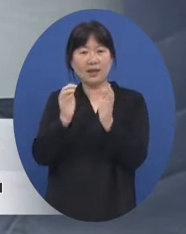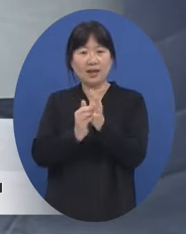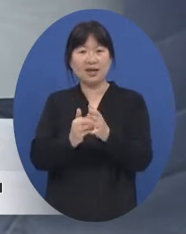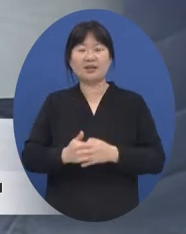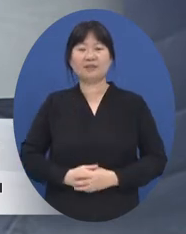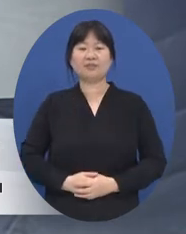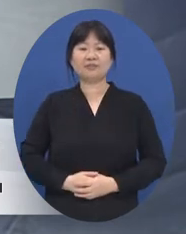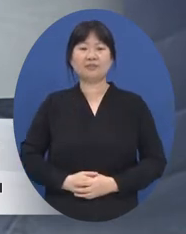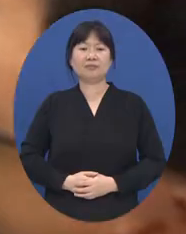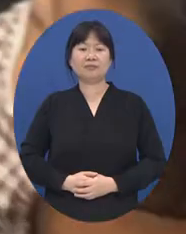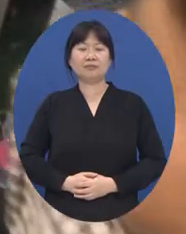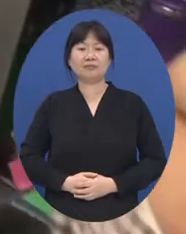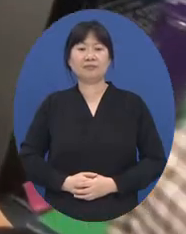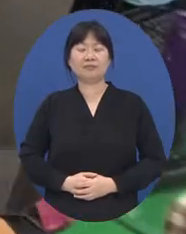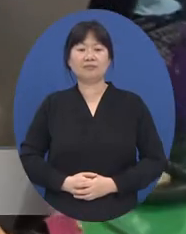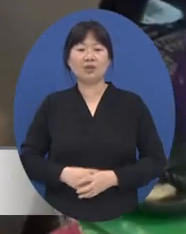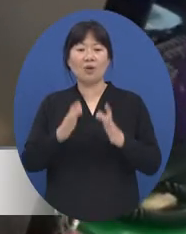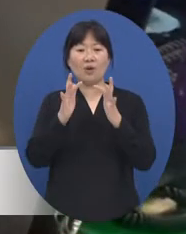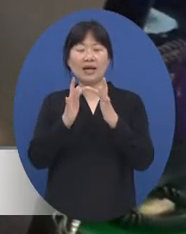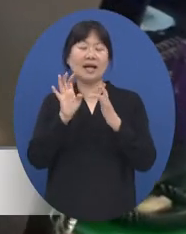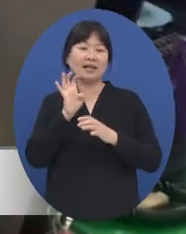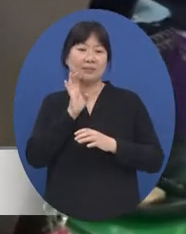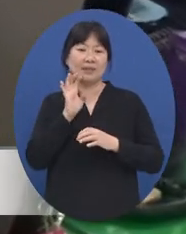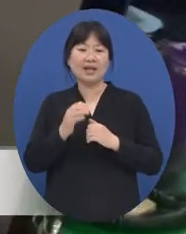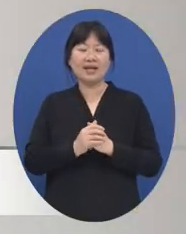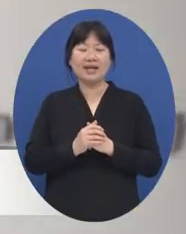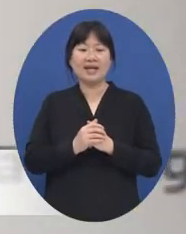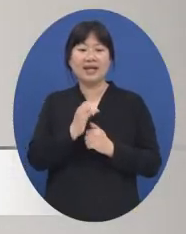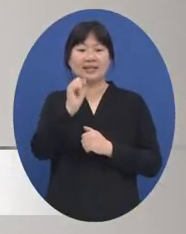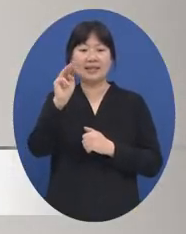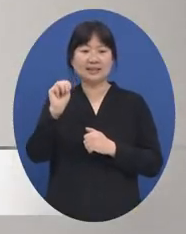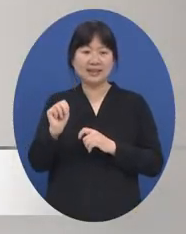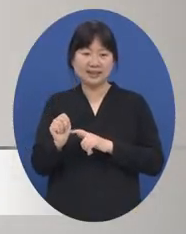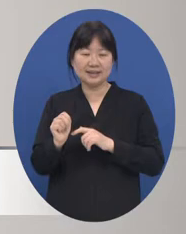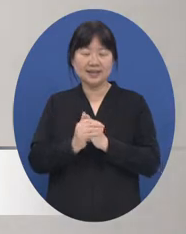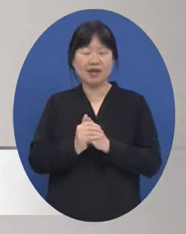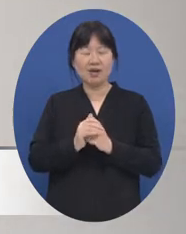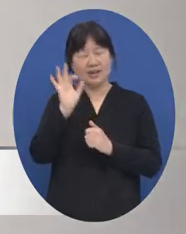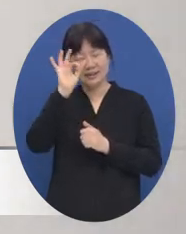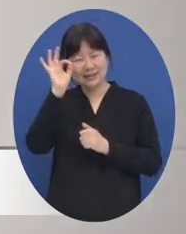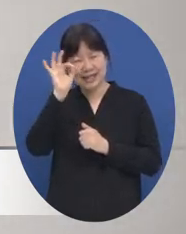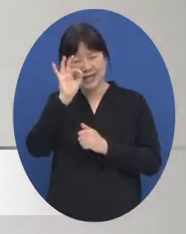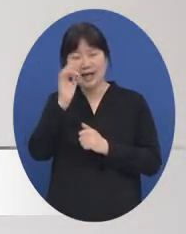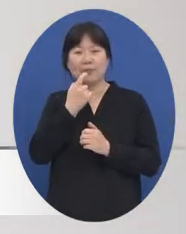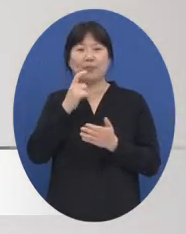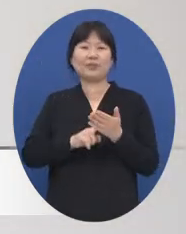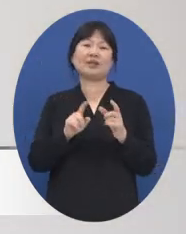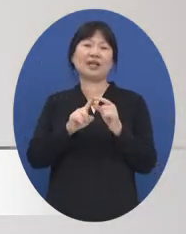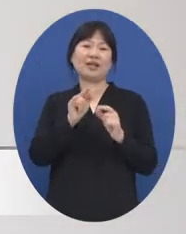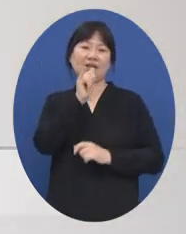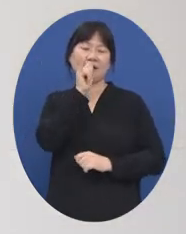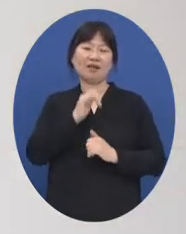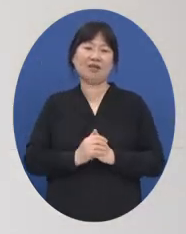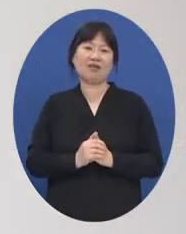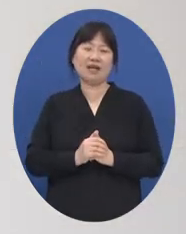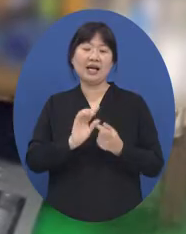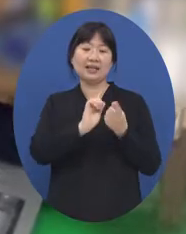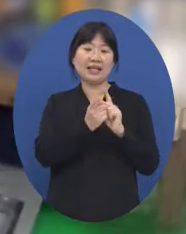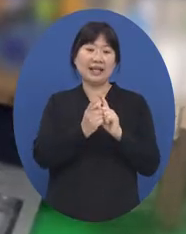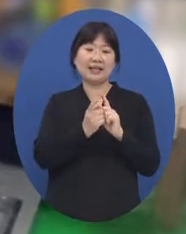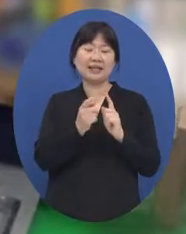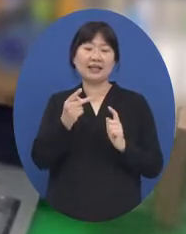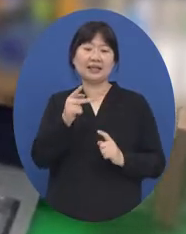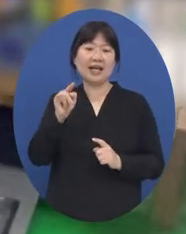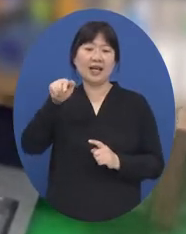씁니다 온라인 카페 sns 에서 어렵지 않게 찾아볼 수 있는 말이 있습니다 일명